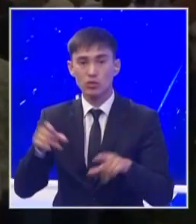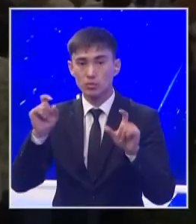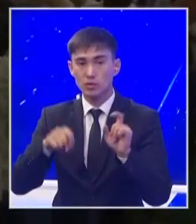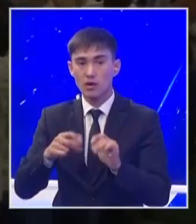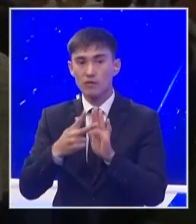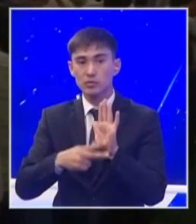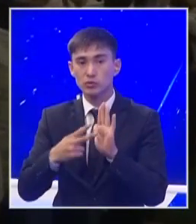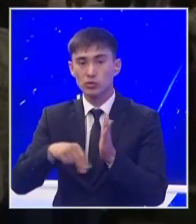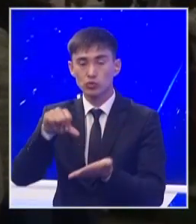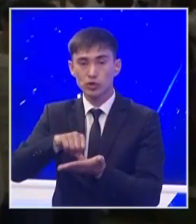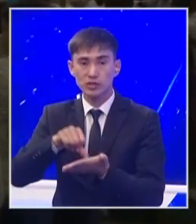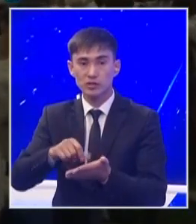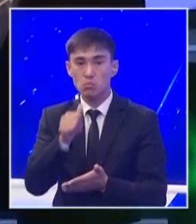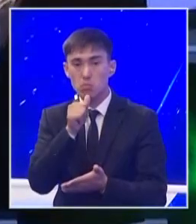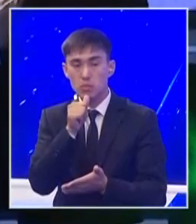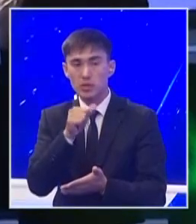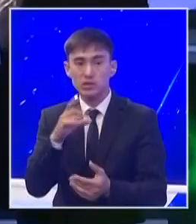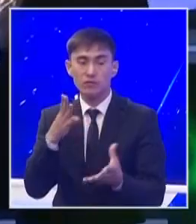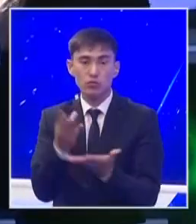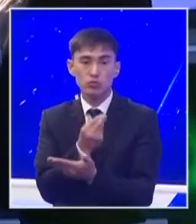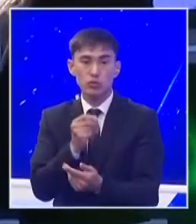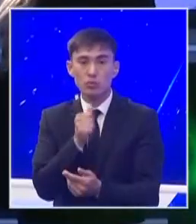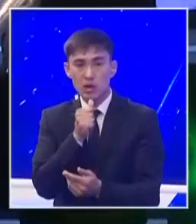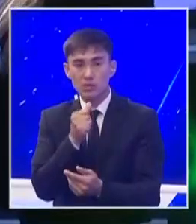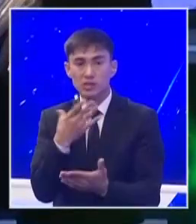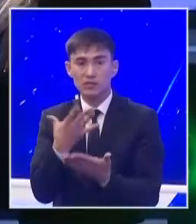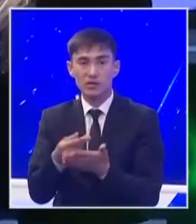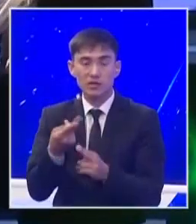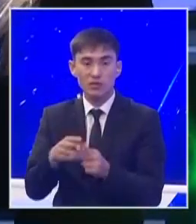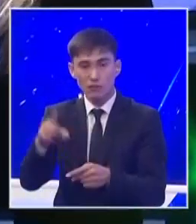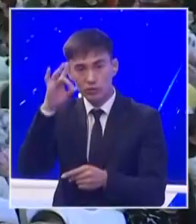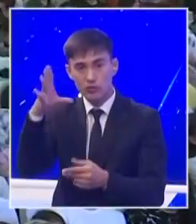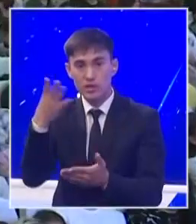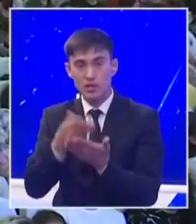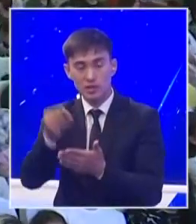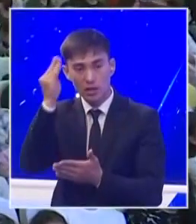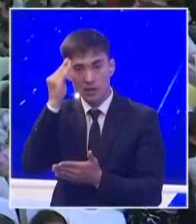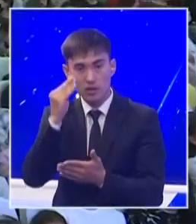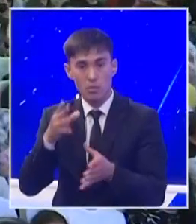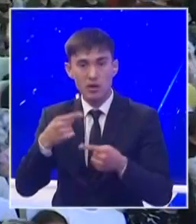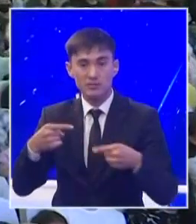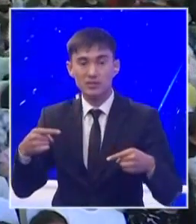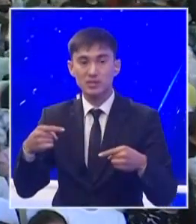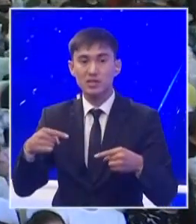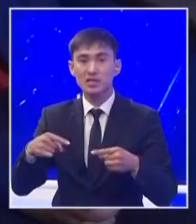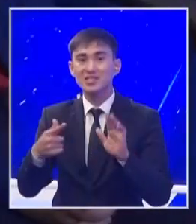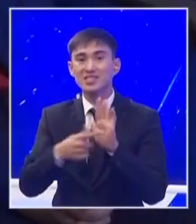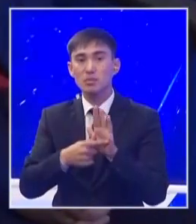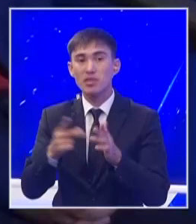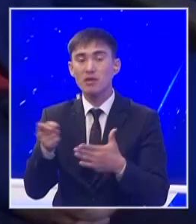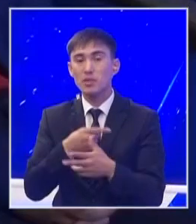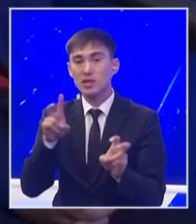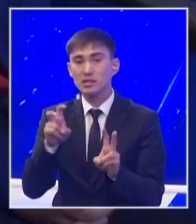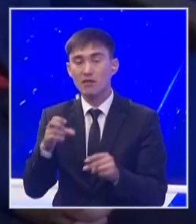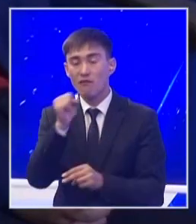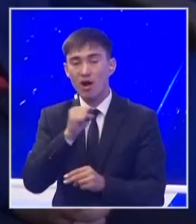800 претендентов смогли попытать свою удачу, продемонстрировав выдающиеся таланты. По 7 основным номинациям – эстрадный традиционный